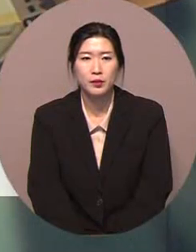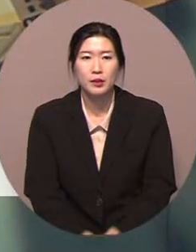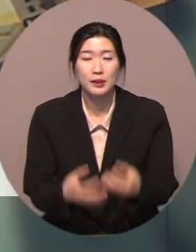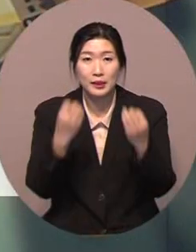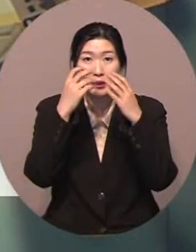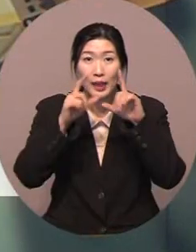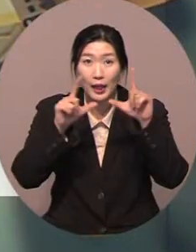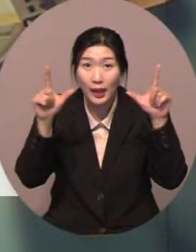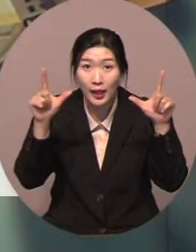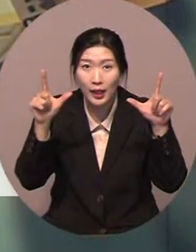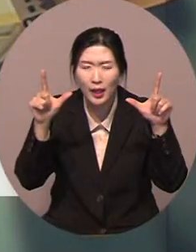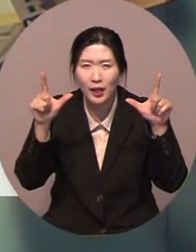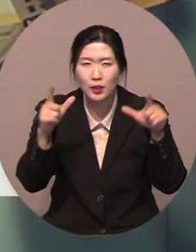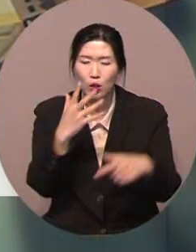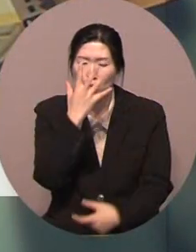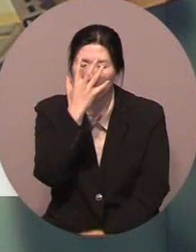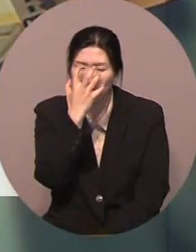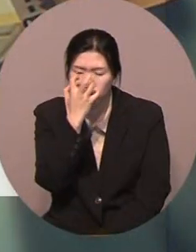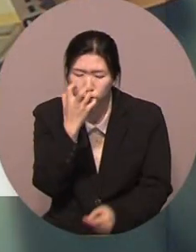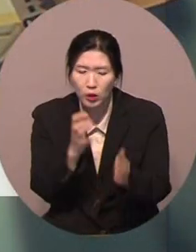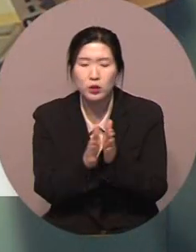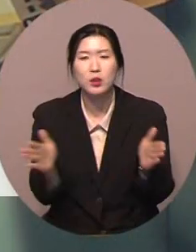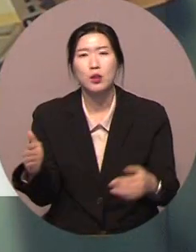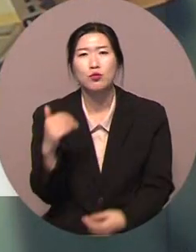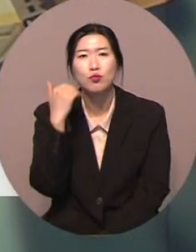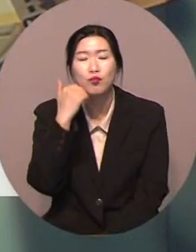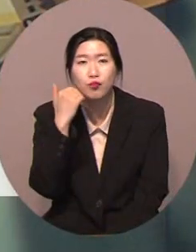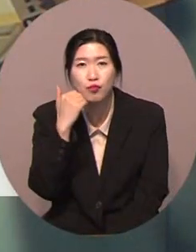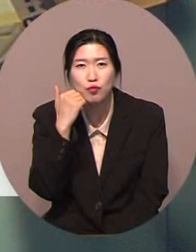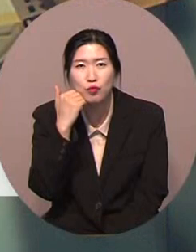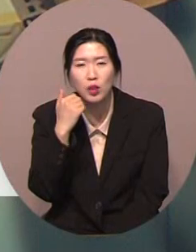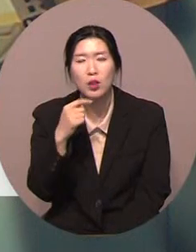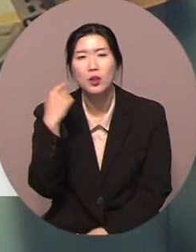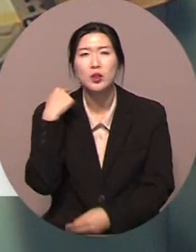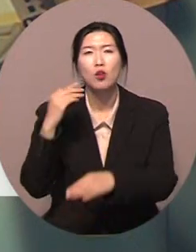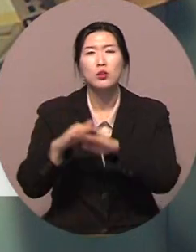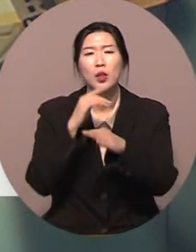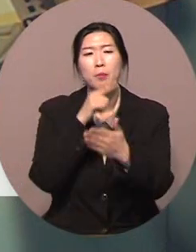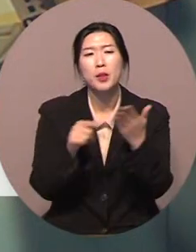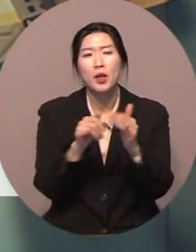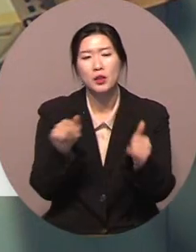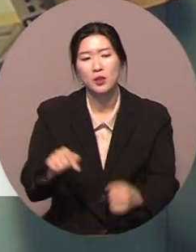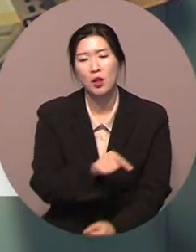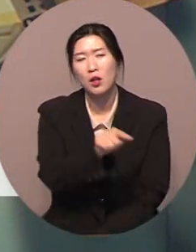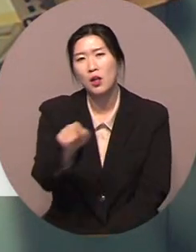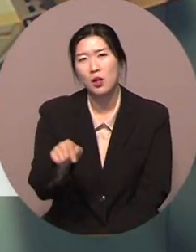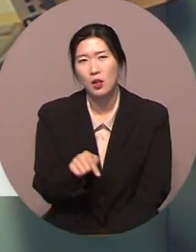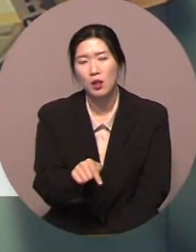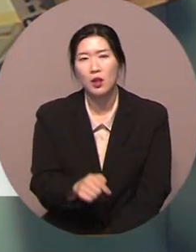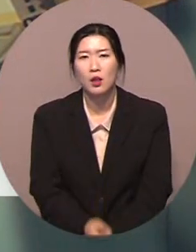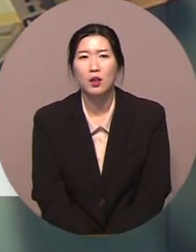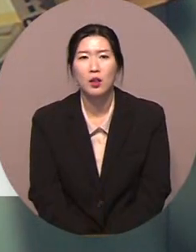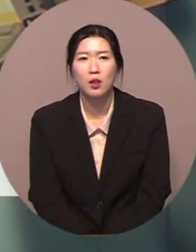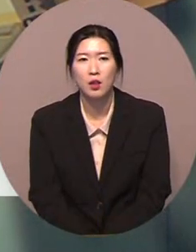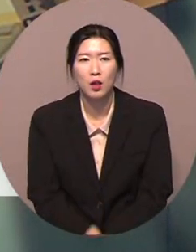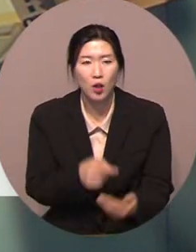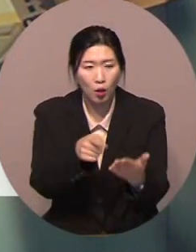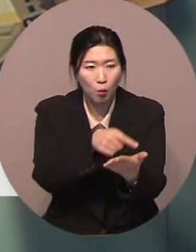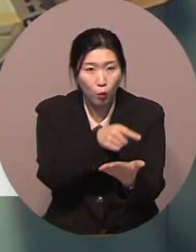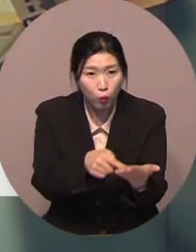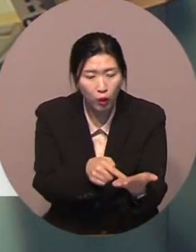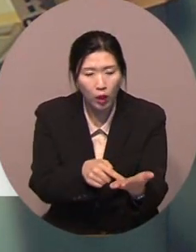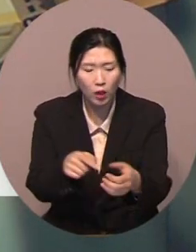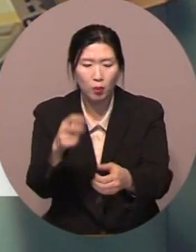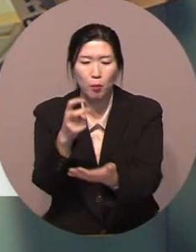새해를 마냥 희망차게 맞이할 수 없는 사람들이 있습니다. 바로 전세 사기를 당한 피해자들인데요. 보상도